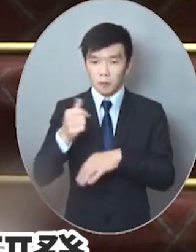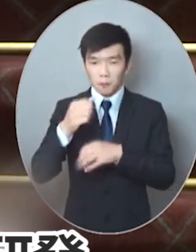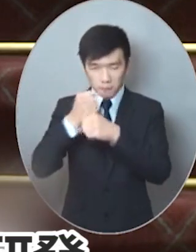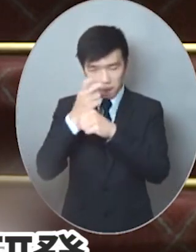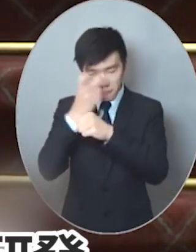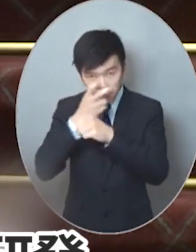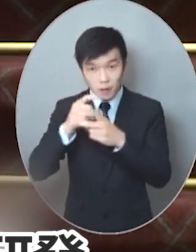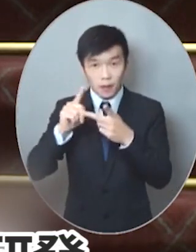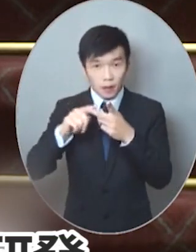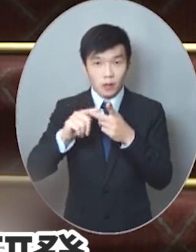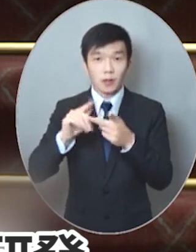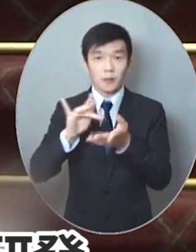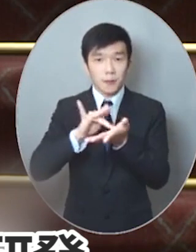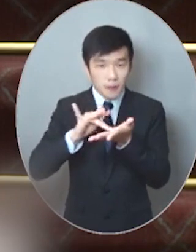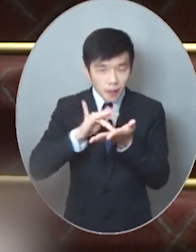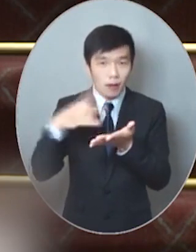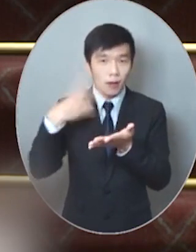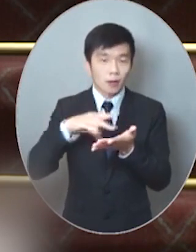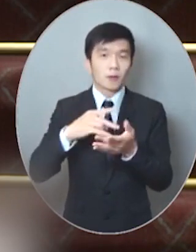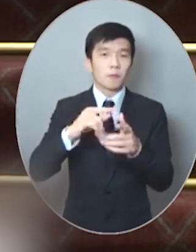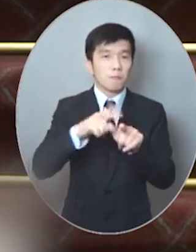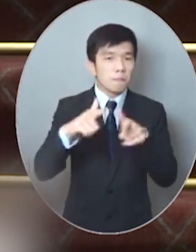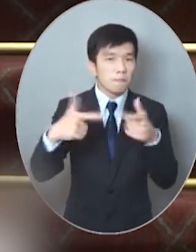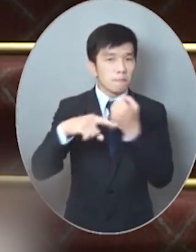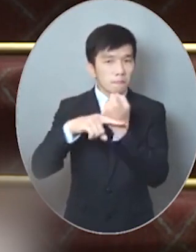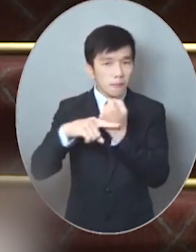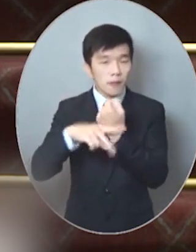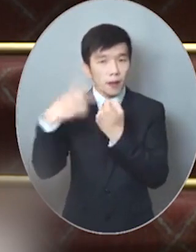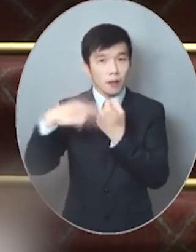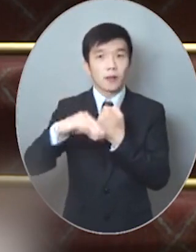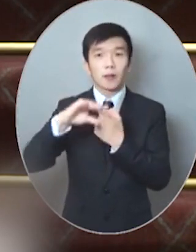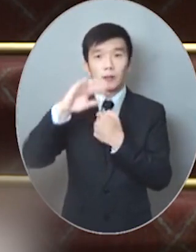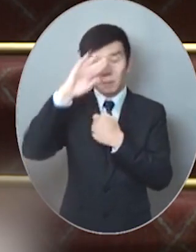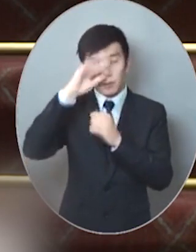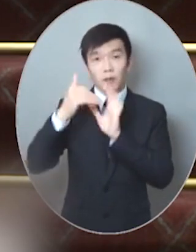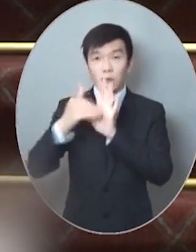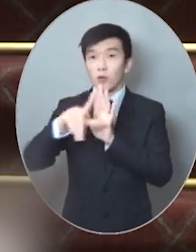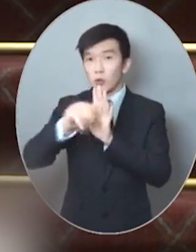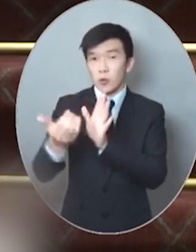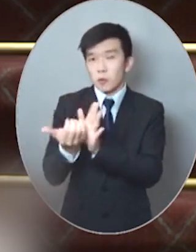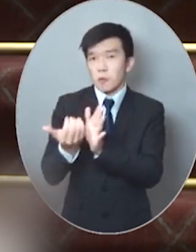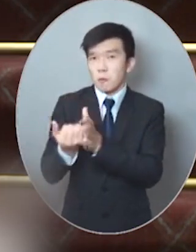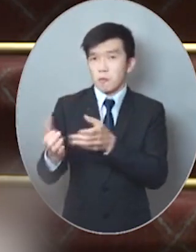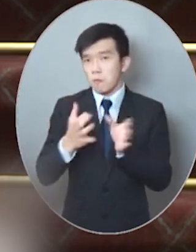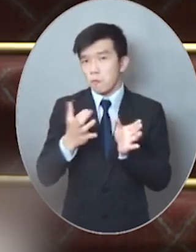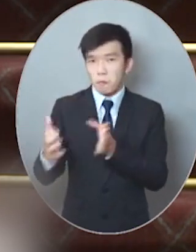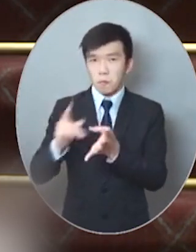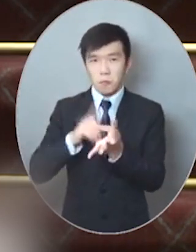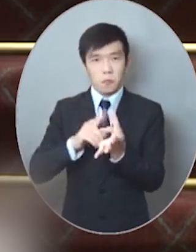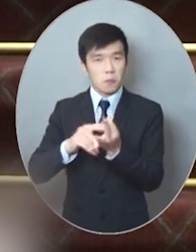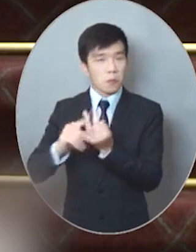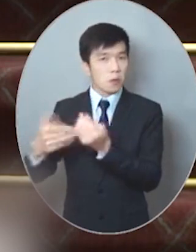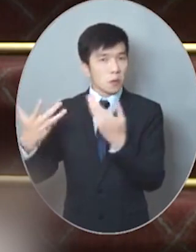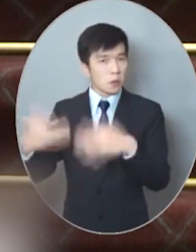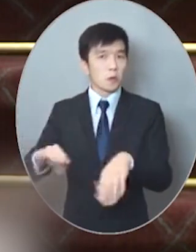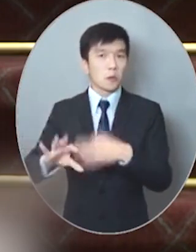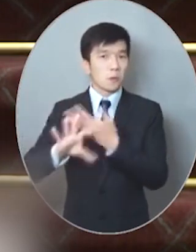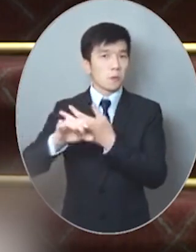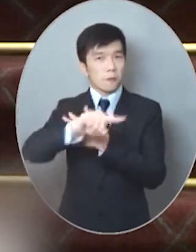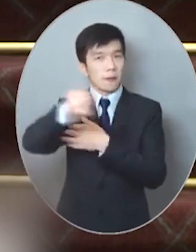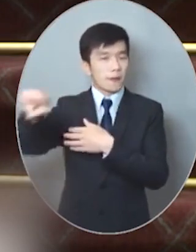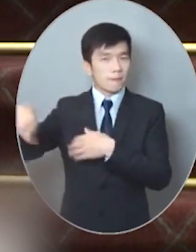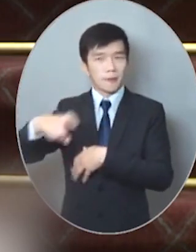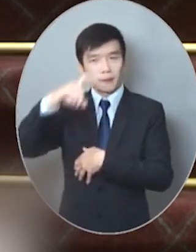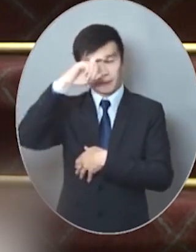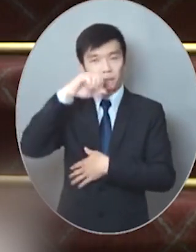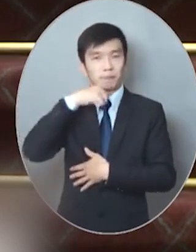或者是药品的研发，还有防疫物资的超前部署，都有非常多的国家积极地想和